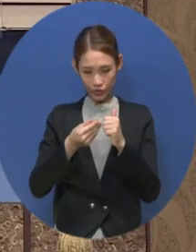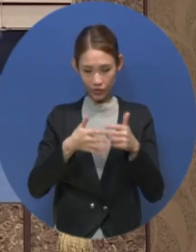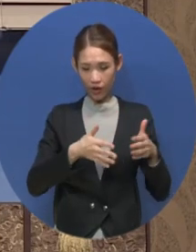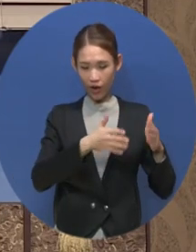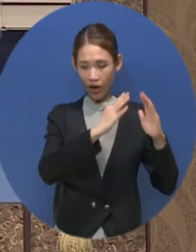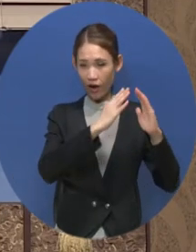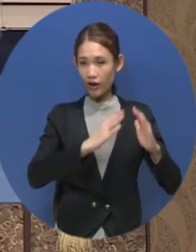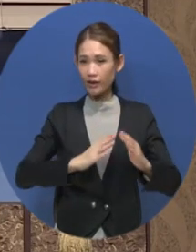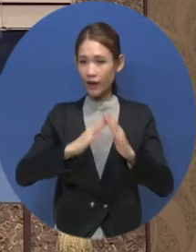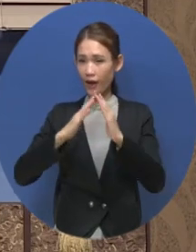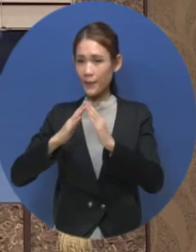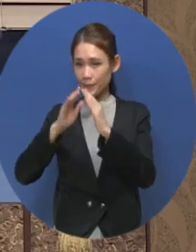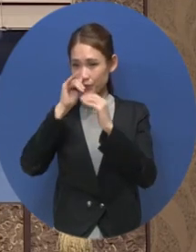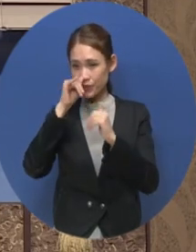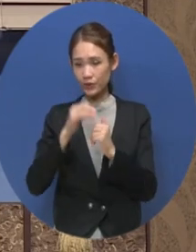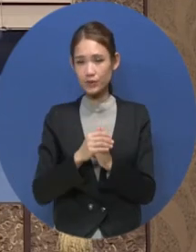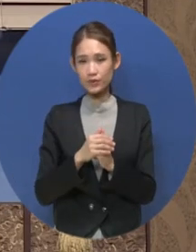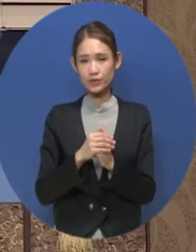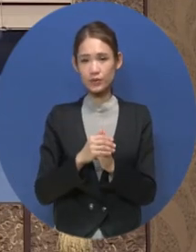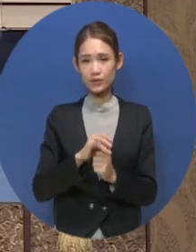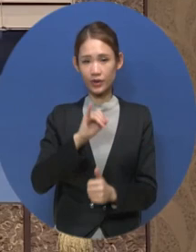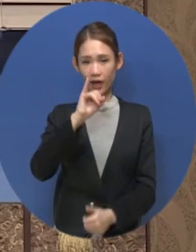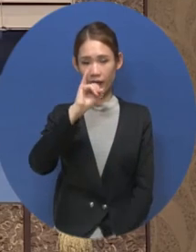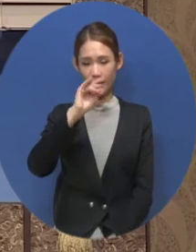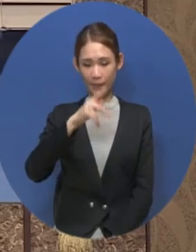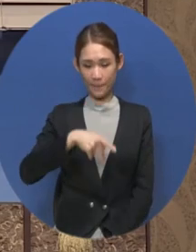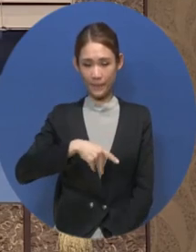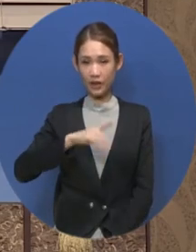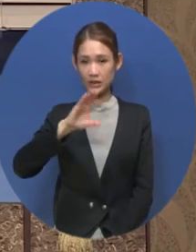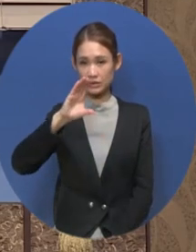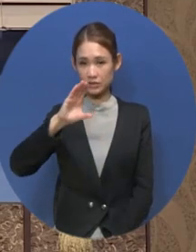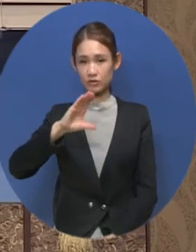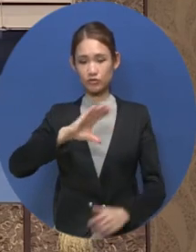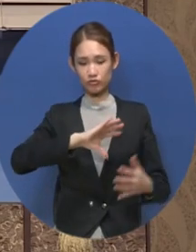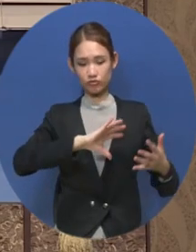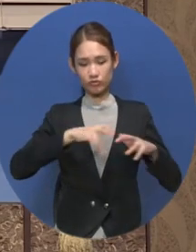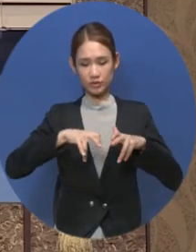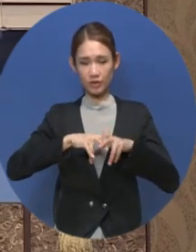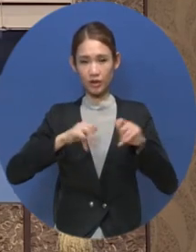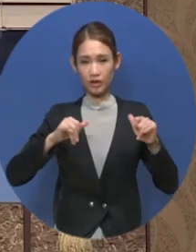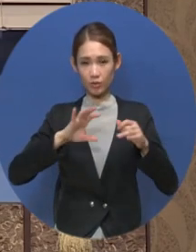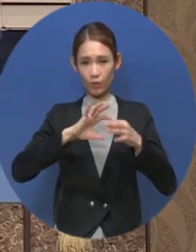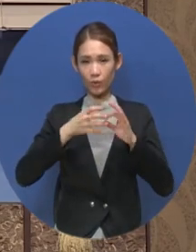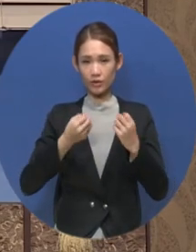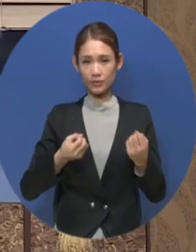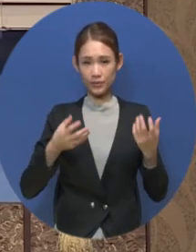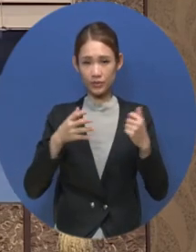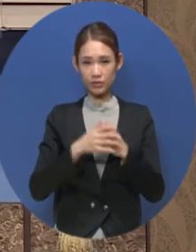있고요. 또 IPC하고 해서 국제장애인올림픽위원회하고 해서 코칭